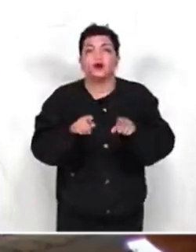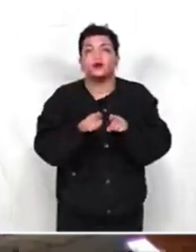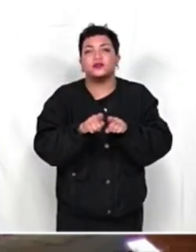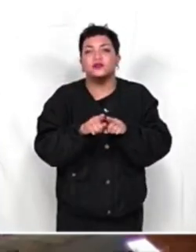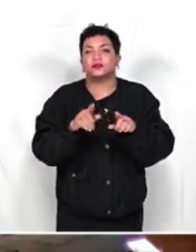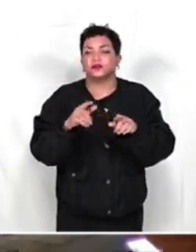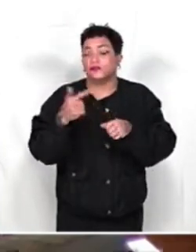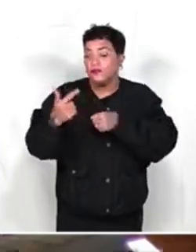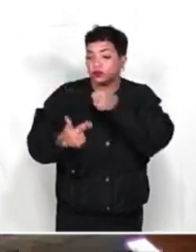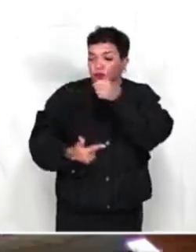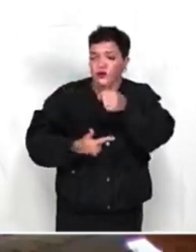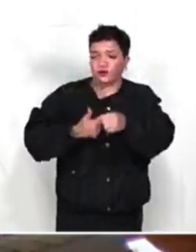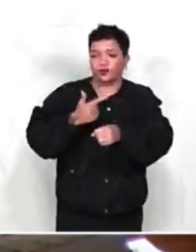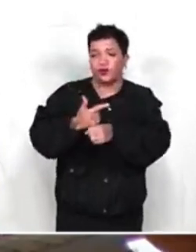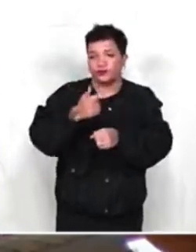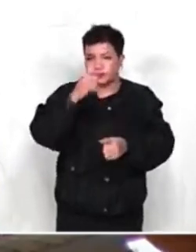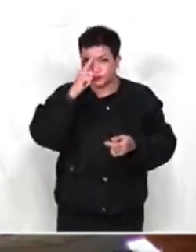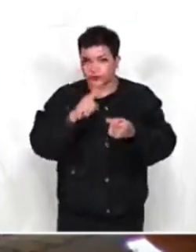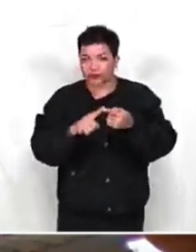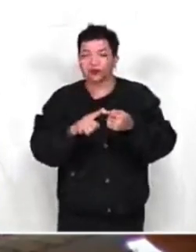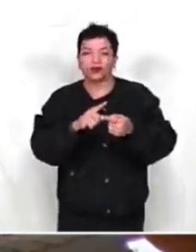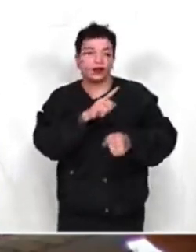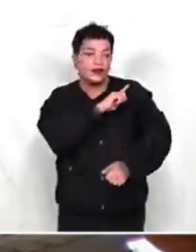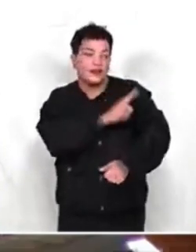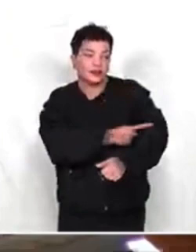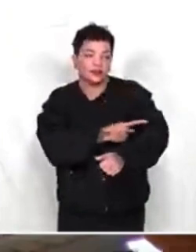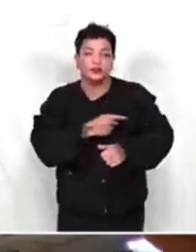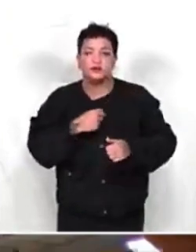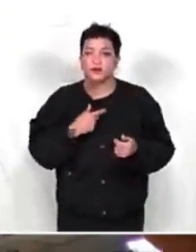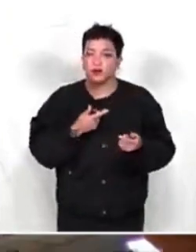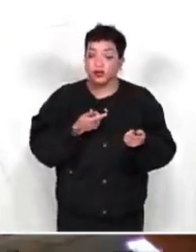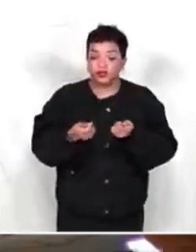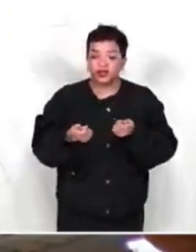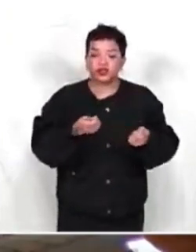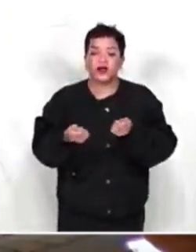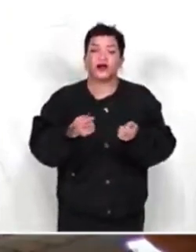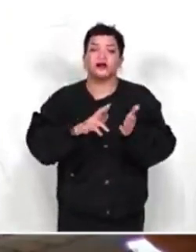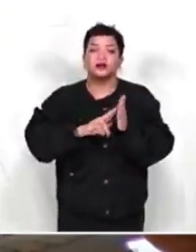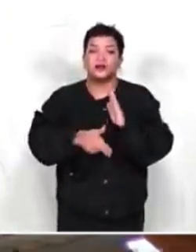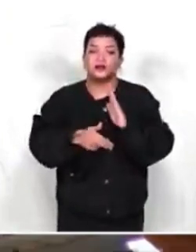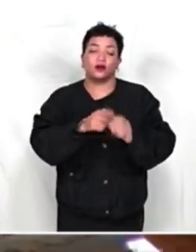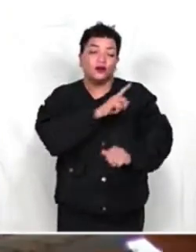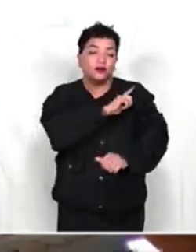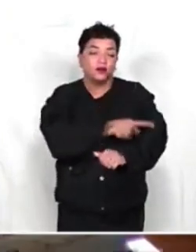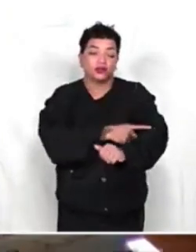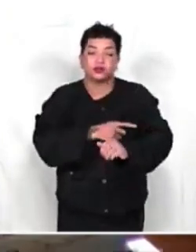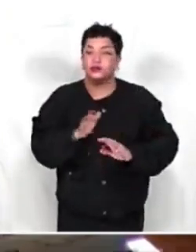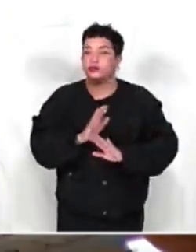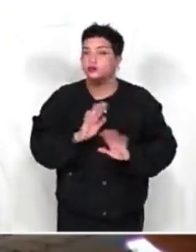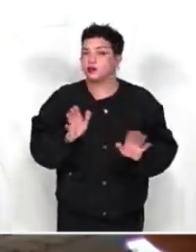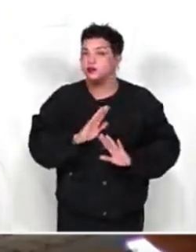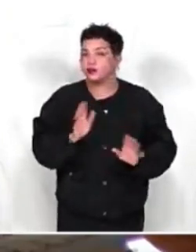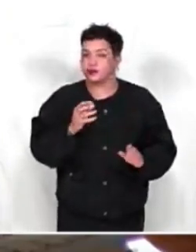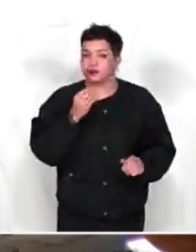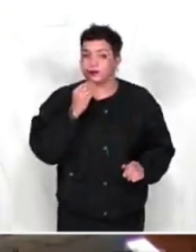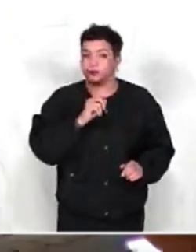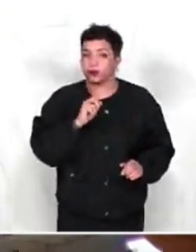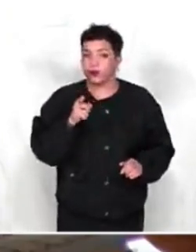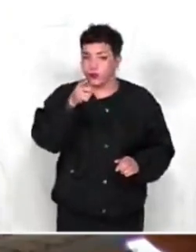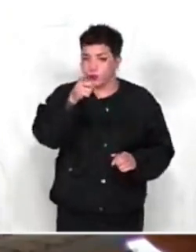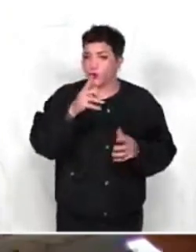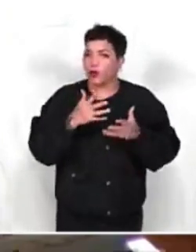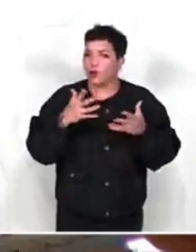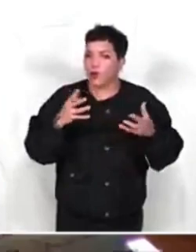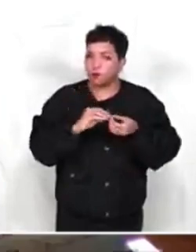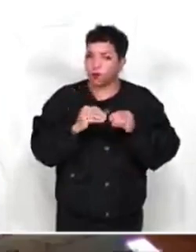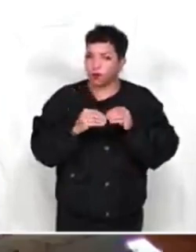ans sur ce sujet-là, parce que véritablement le pilotage des contrats d'énergie est véritablement, probablement pour vous, une grosse difficulté. En tous les